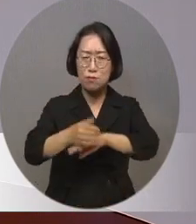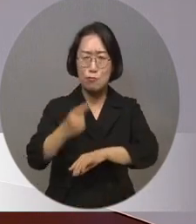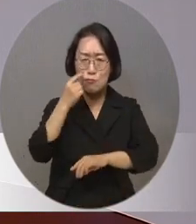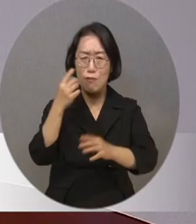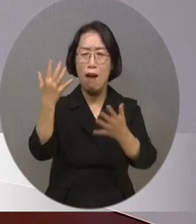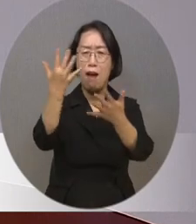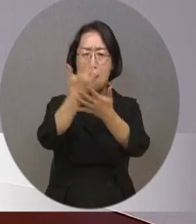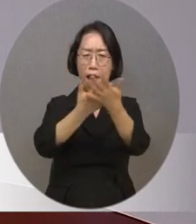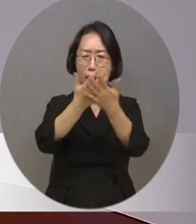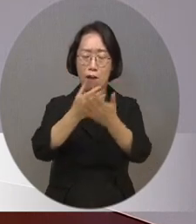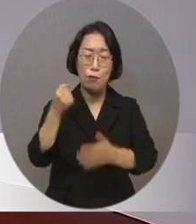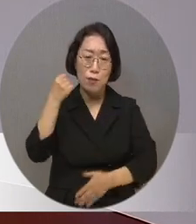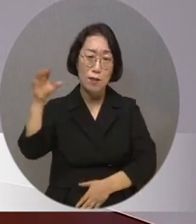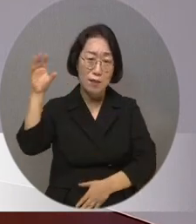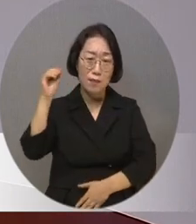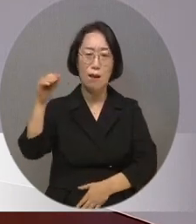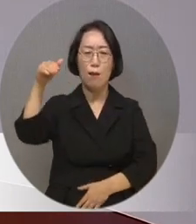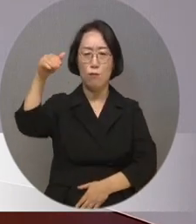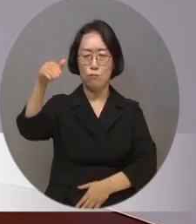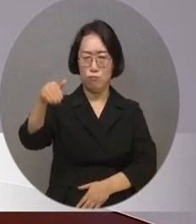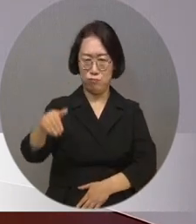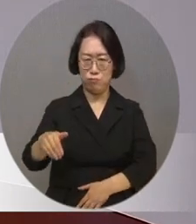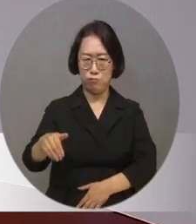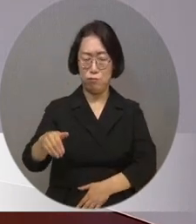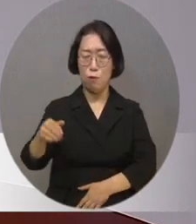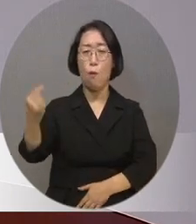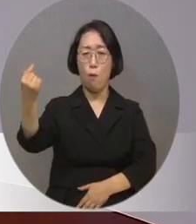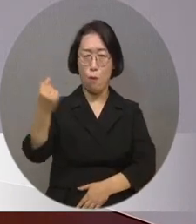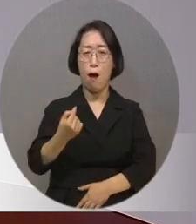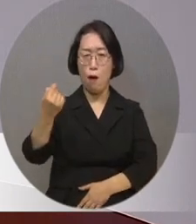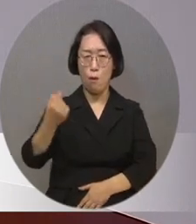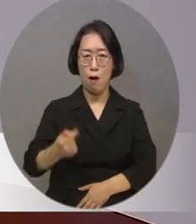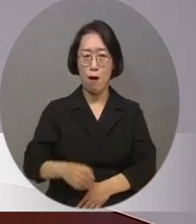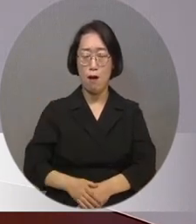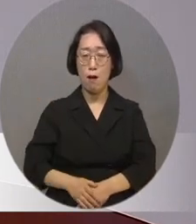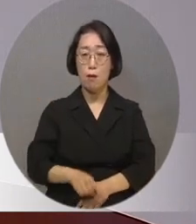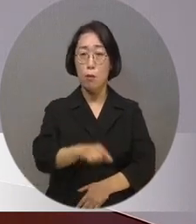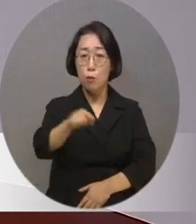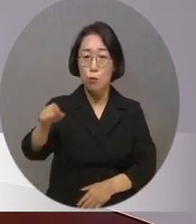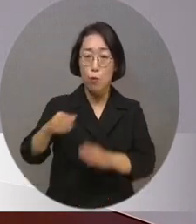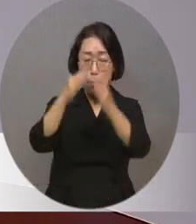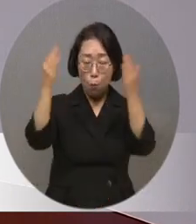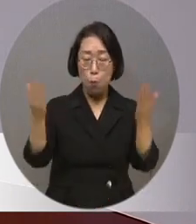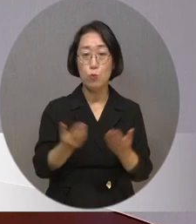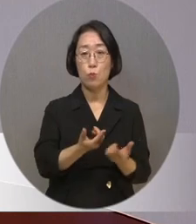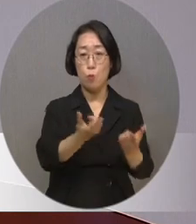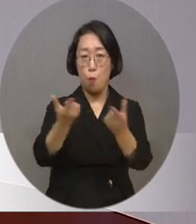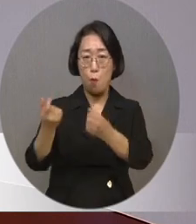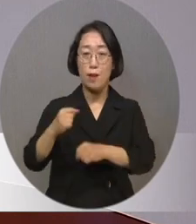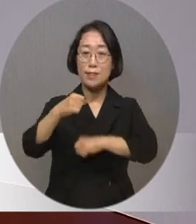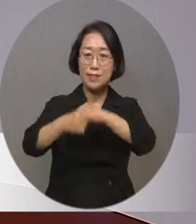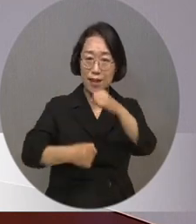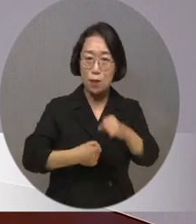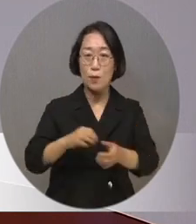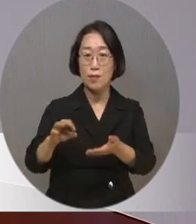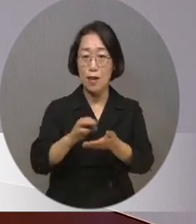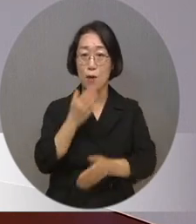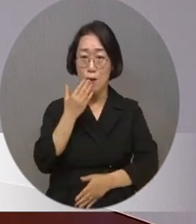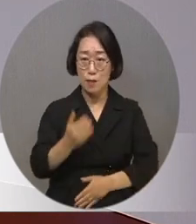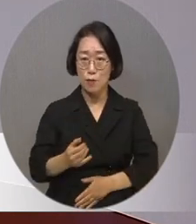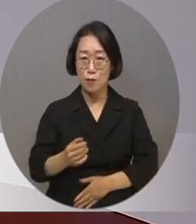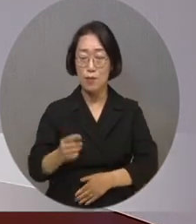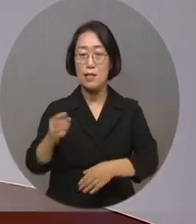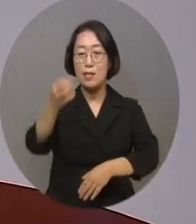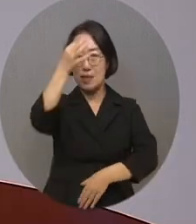보이고 귀가 들리지 않기도 합니다. 이러한 분들도 자유롭게 사용할 수 있는 모두를 위한 디지털 기술이